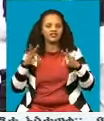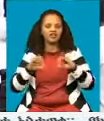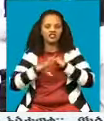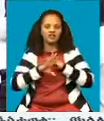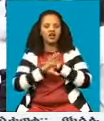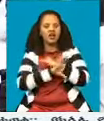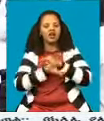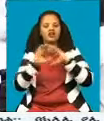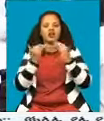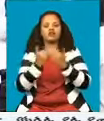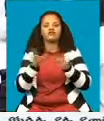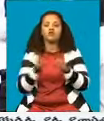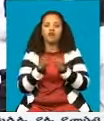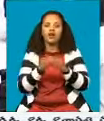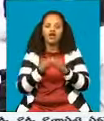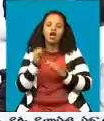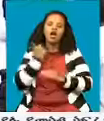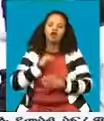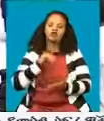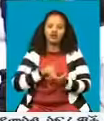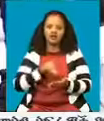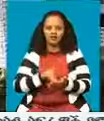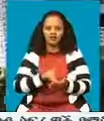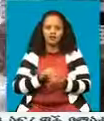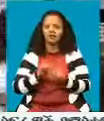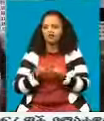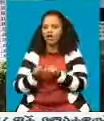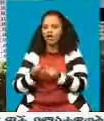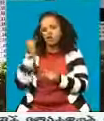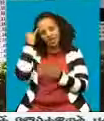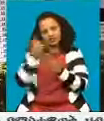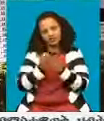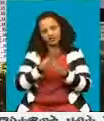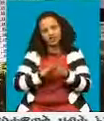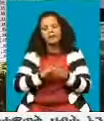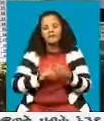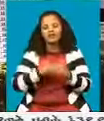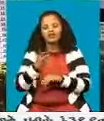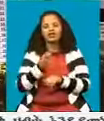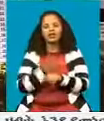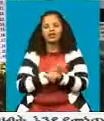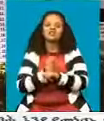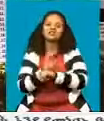ዘርፍ ሀገር አቀፍ ጉባኤ በሐዋሳ ከተማ በተለያዩ አጀንዳዎች ላይ በቀጣይ ቀናት ይመክራል።